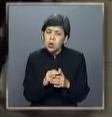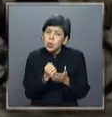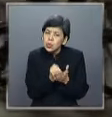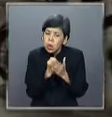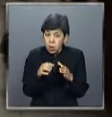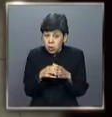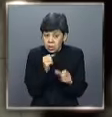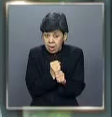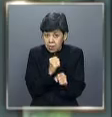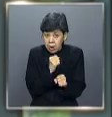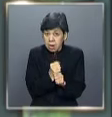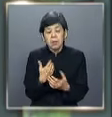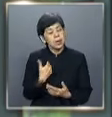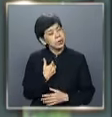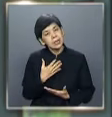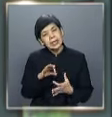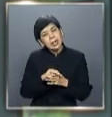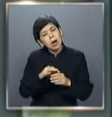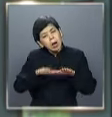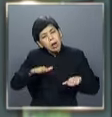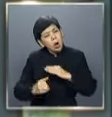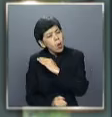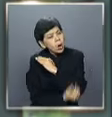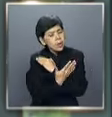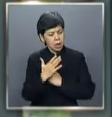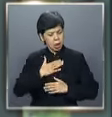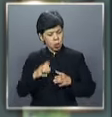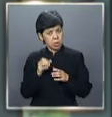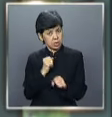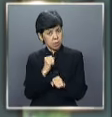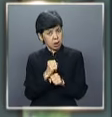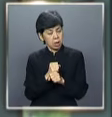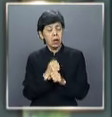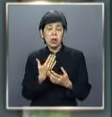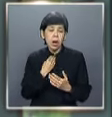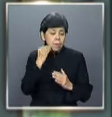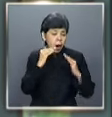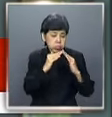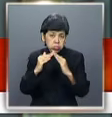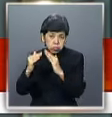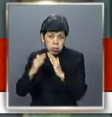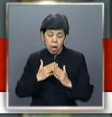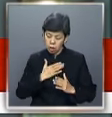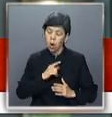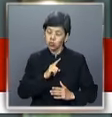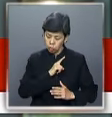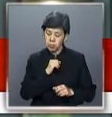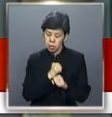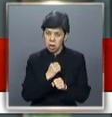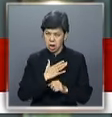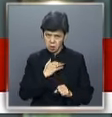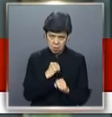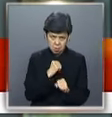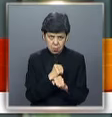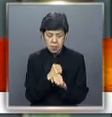นทำงานด้านเกี่ยวกับเด็กด้อยโอกาสเด็กเร่ร่อนเด็กกำพร้าพวกนี้นะฮะโดยเฉพาะกลุ่มบ้านซึ่งผมก็ดูแลอยู่ผมก็ทำง